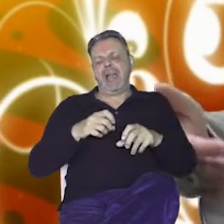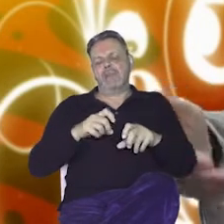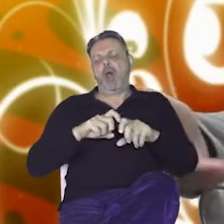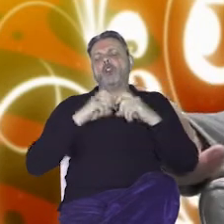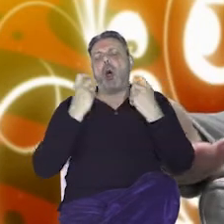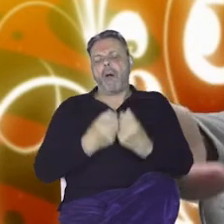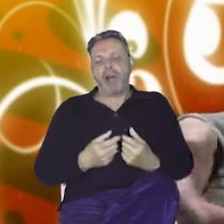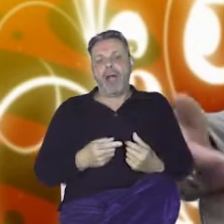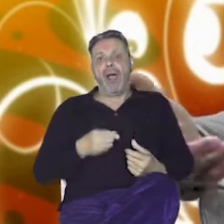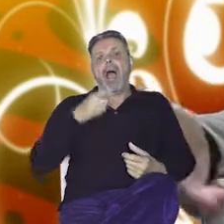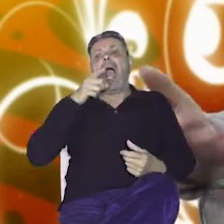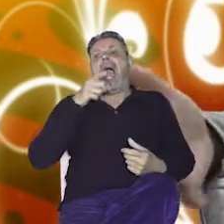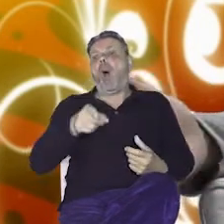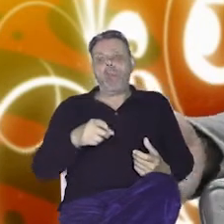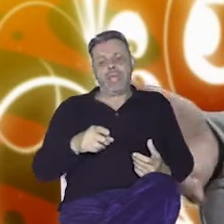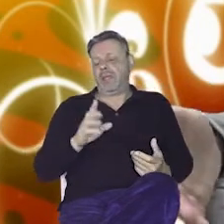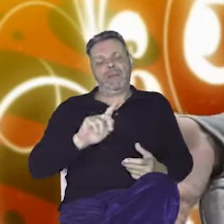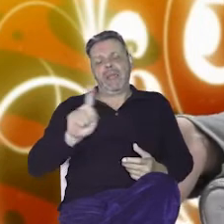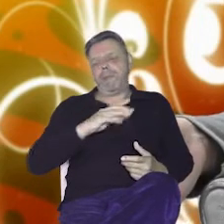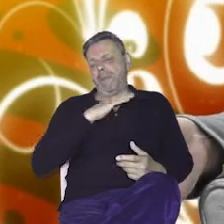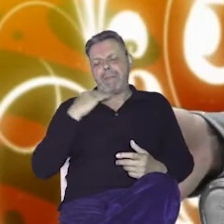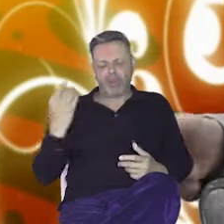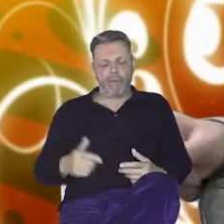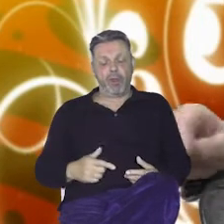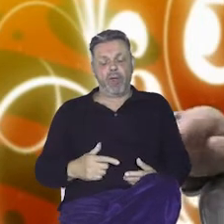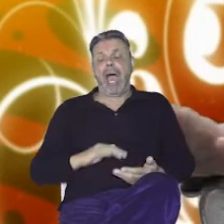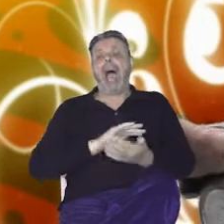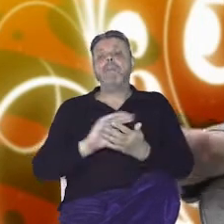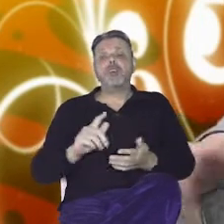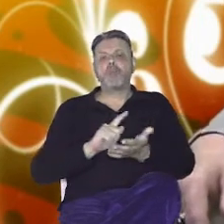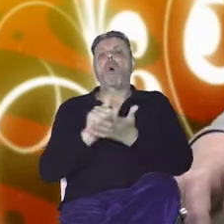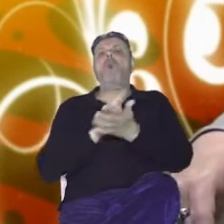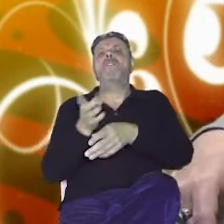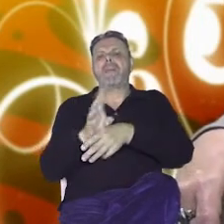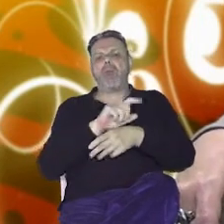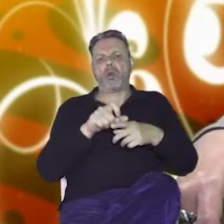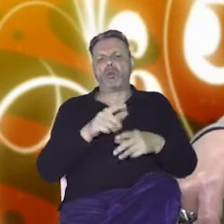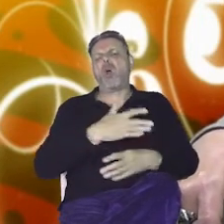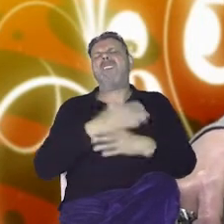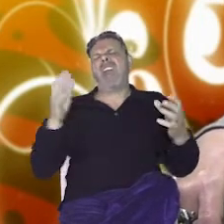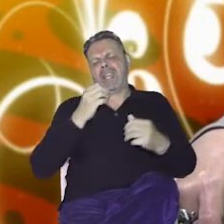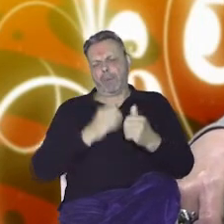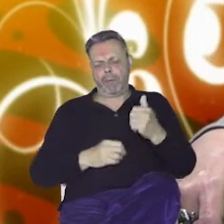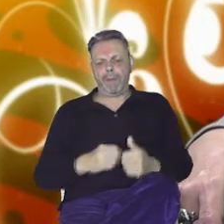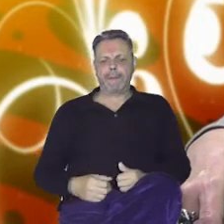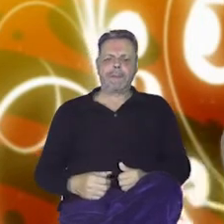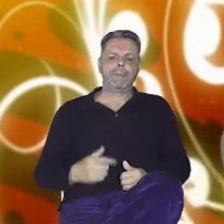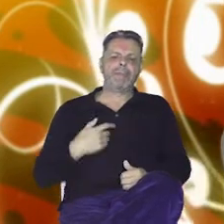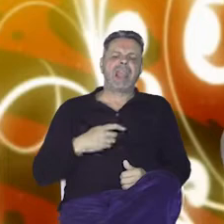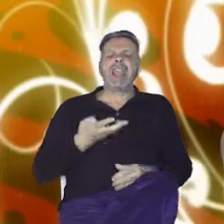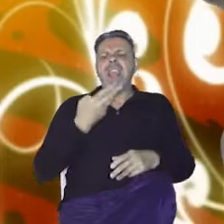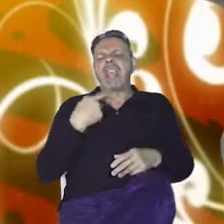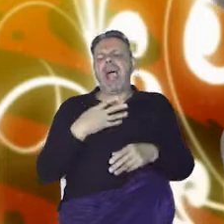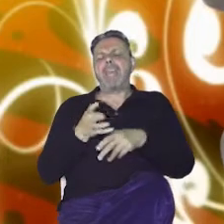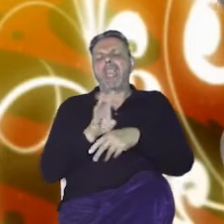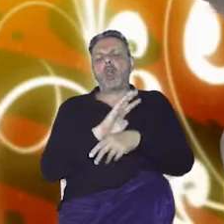su podkapacitirani, a da ne kažemo ovo vrijeme kad je bila korona. Dakle, to je stvarno jedan veliki problem. Da. Ja bi koronu ipak malo stavila, ako